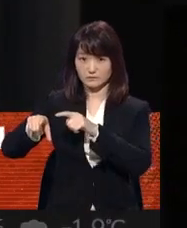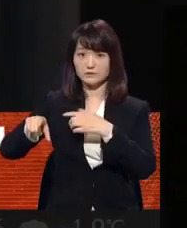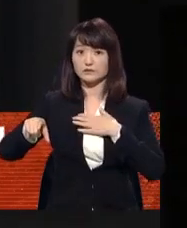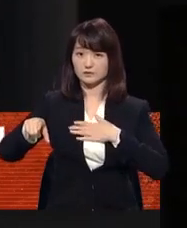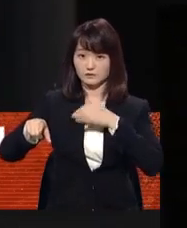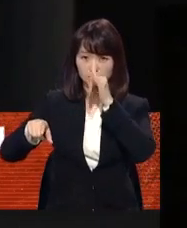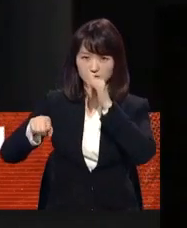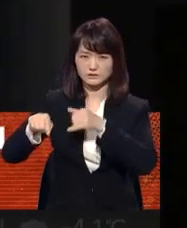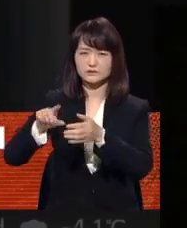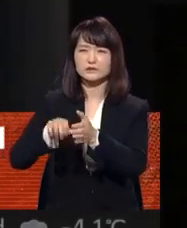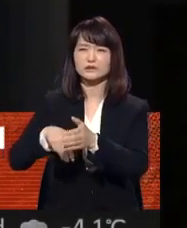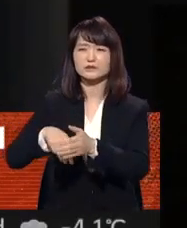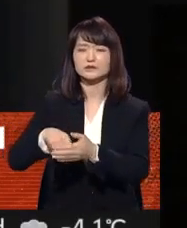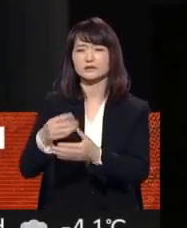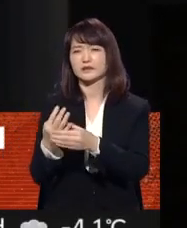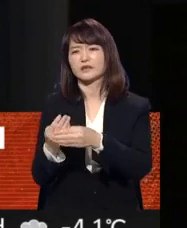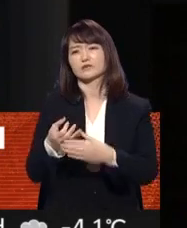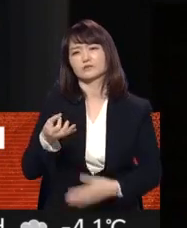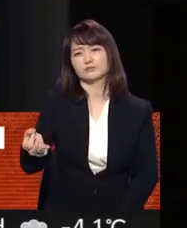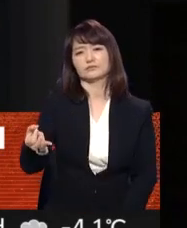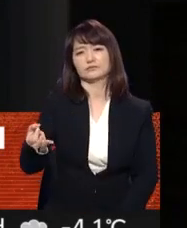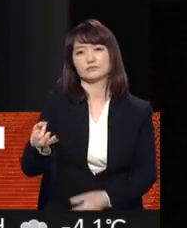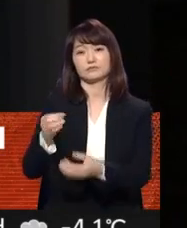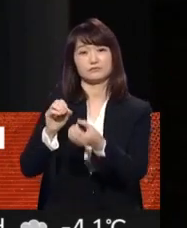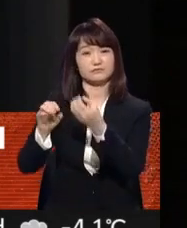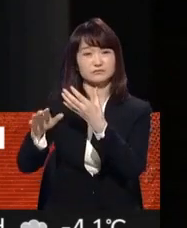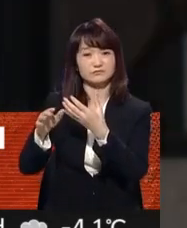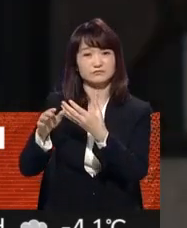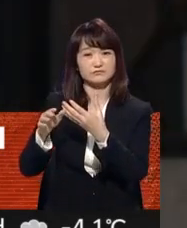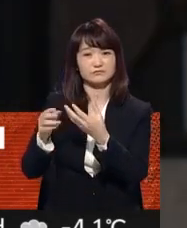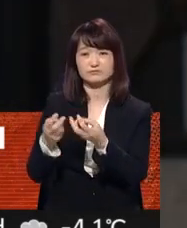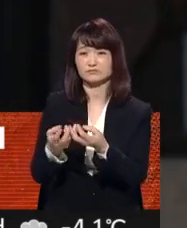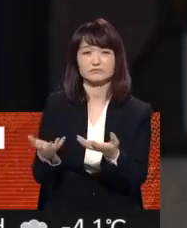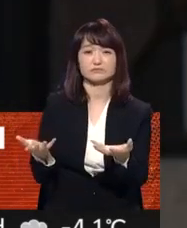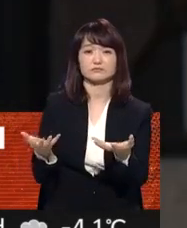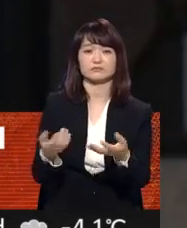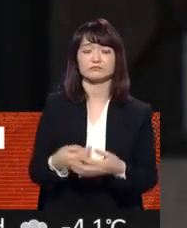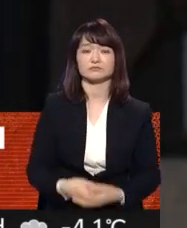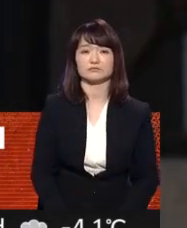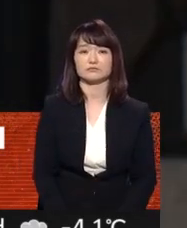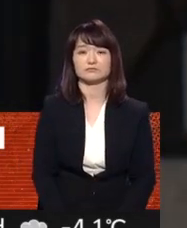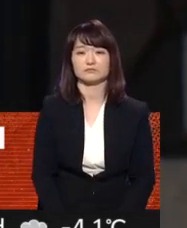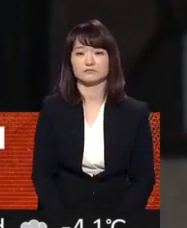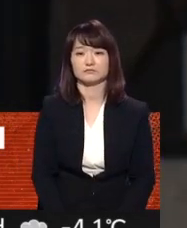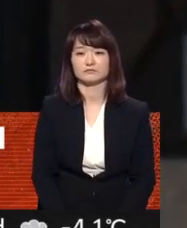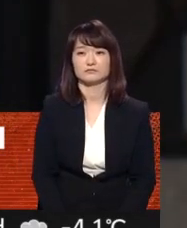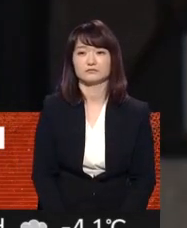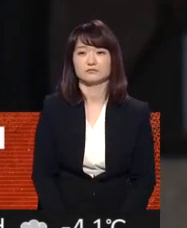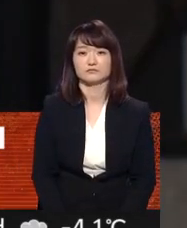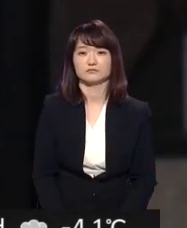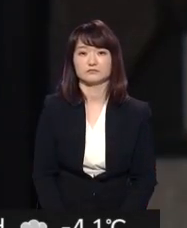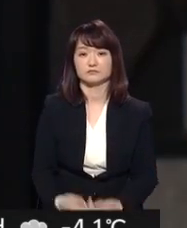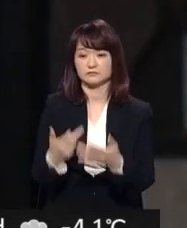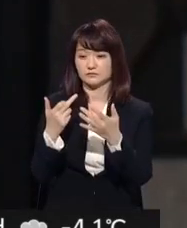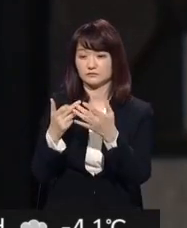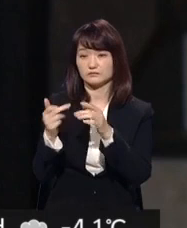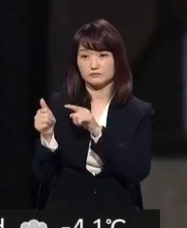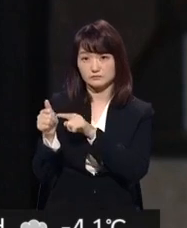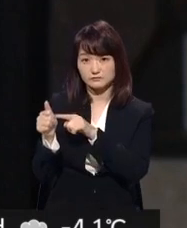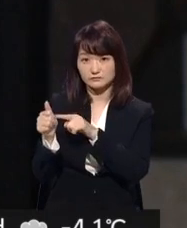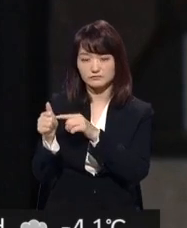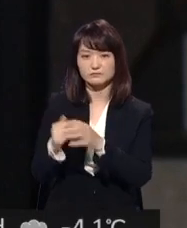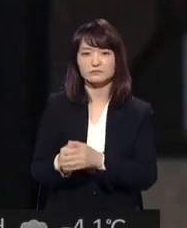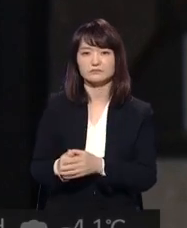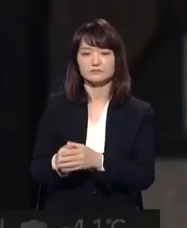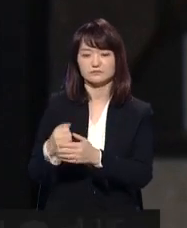그때는 현금결제했습니다 이렇게 얘기하면 할 말이 없는 거죠 그래서 일단이 사람은 외박이라고 하는 그